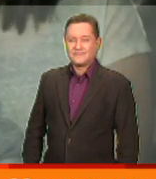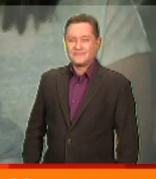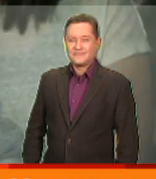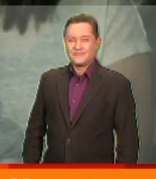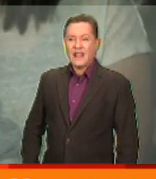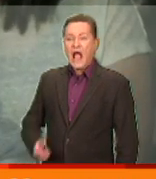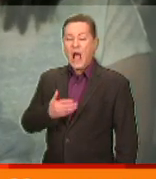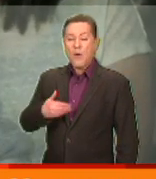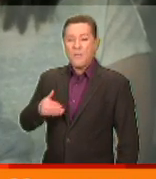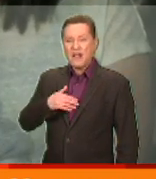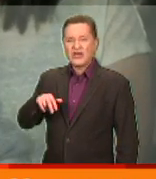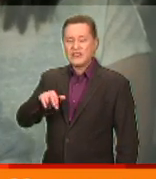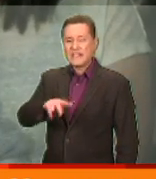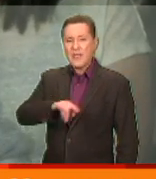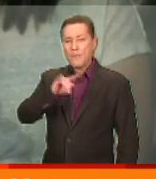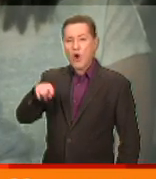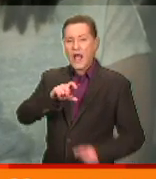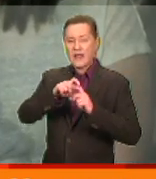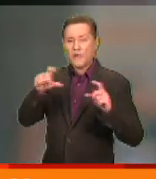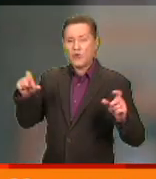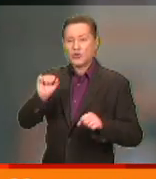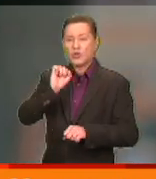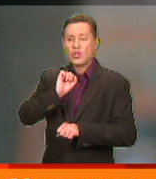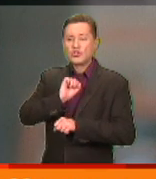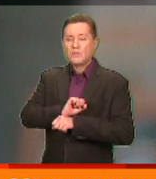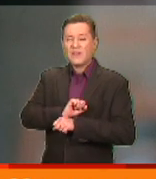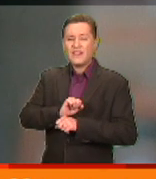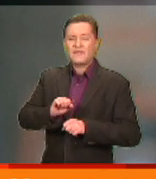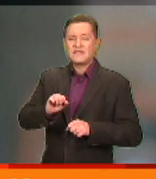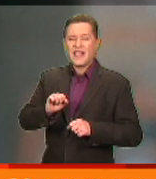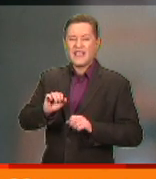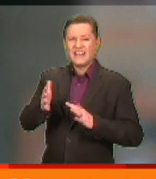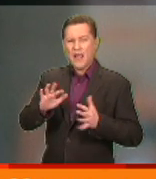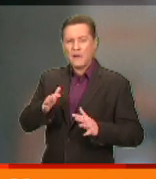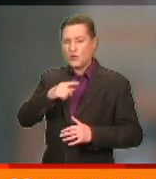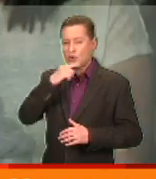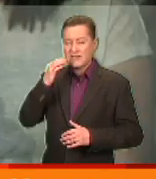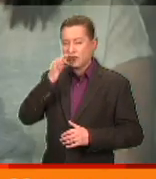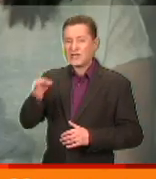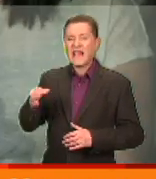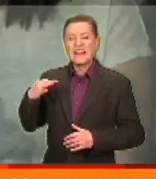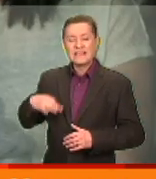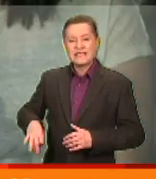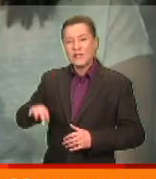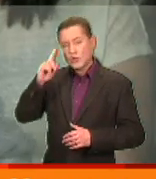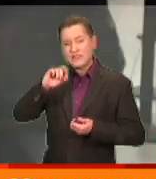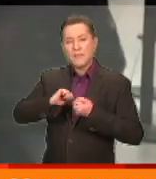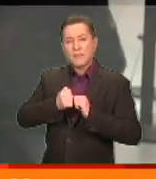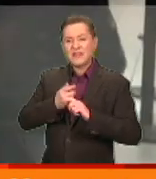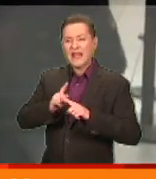Ми з Альошою вже йшли по аеропорту. Я зупинився і ламаною російською сказав йому: "Сину, запам'ятай цей